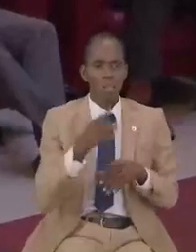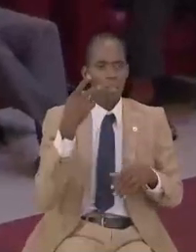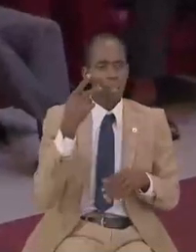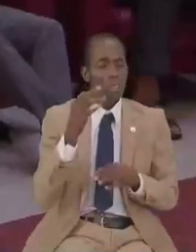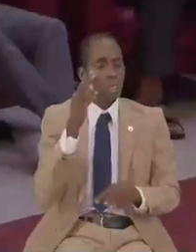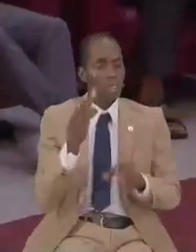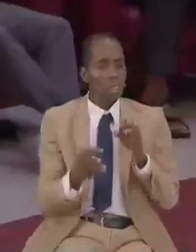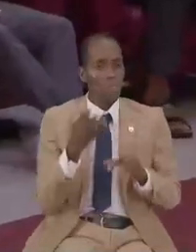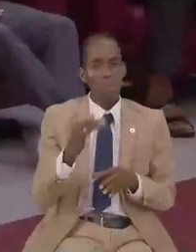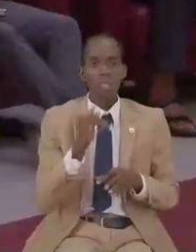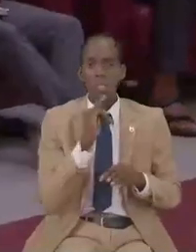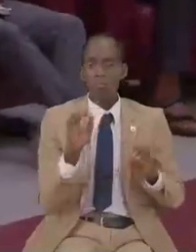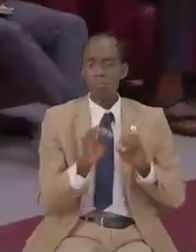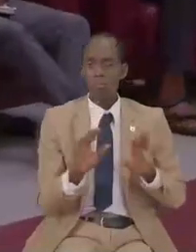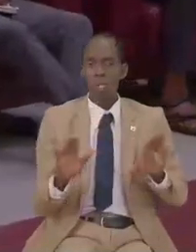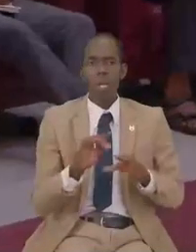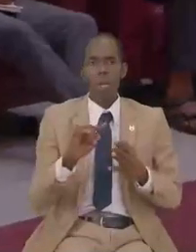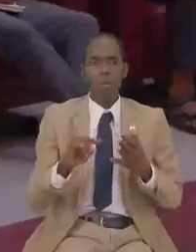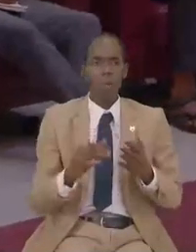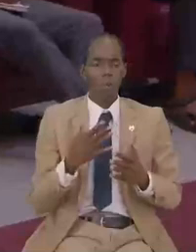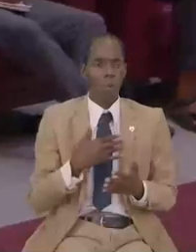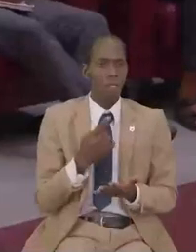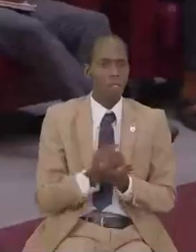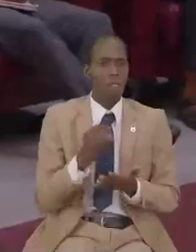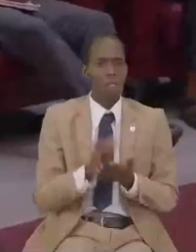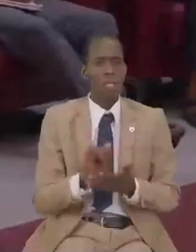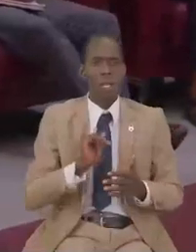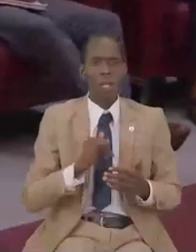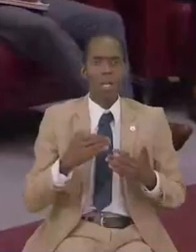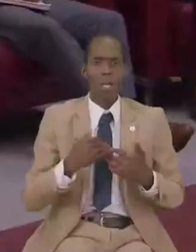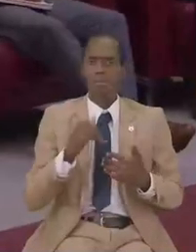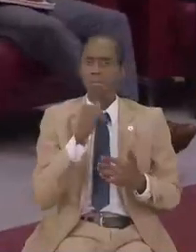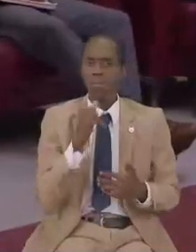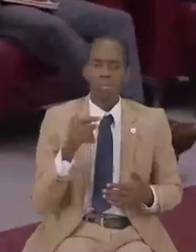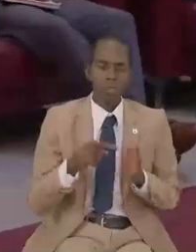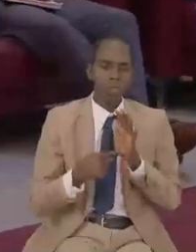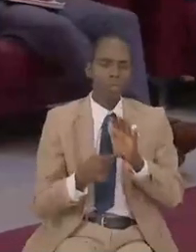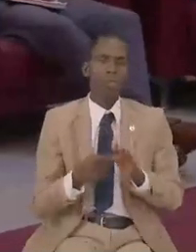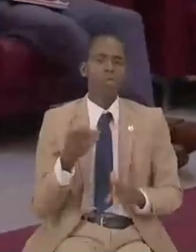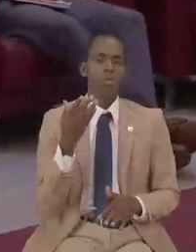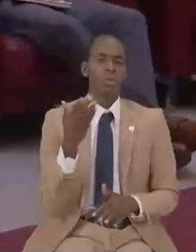mes trésors que je ne leur ai fait voir. Verset 5.